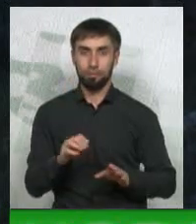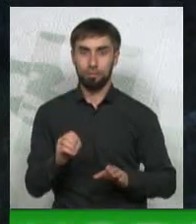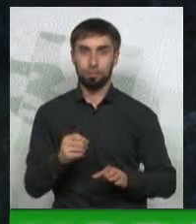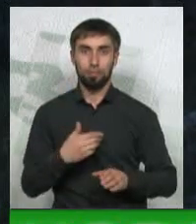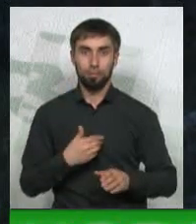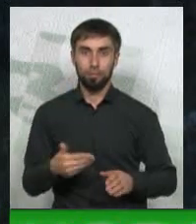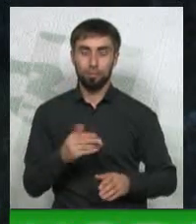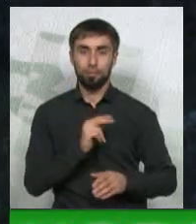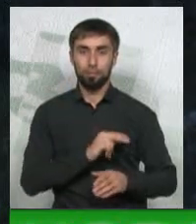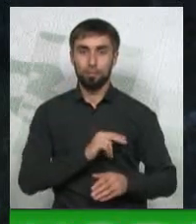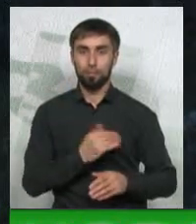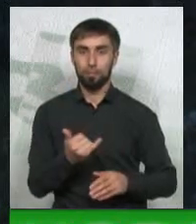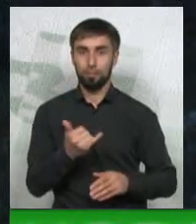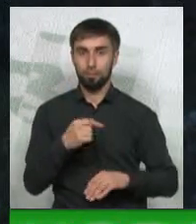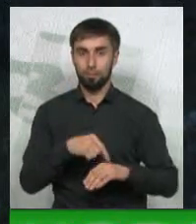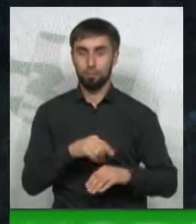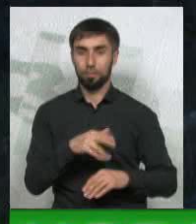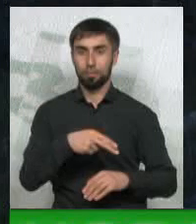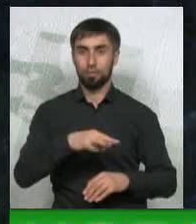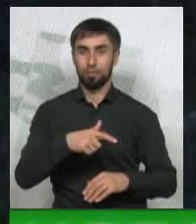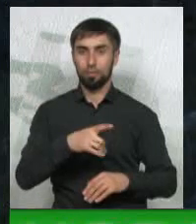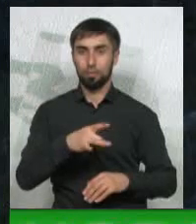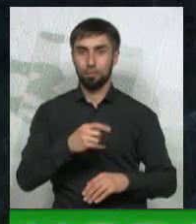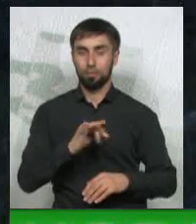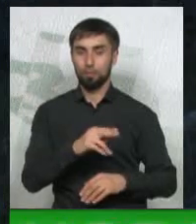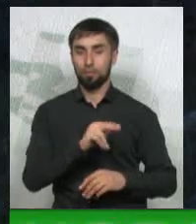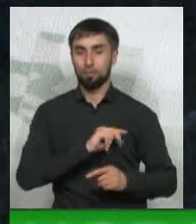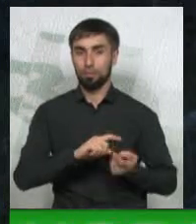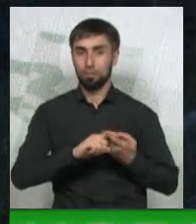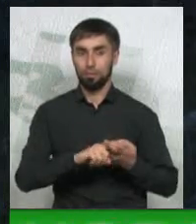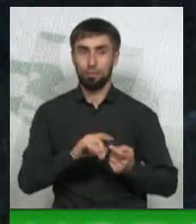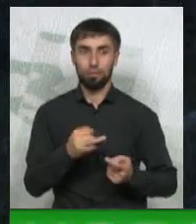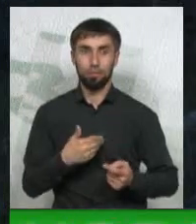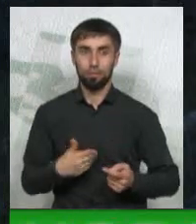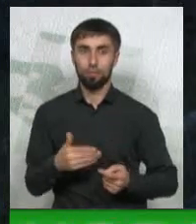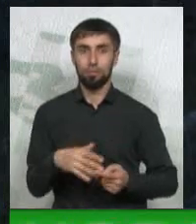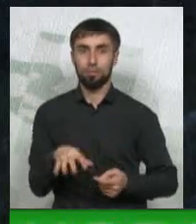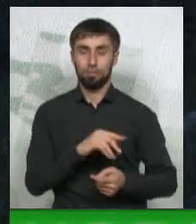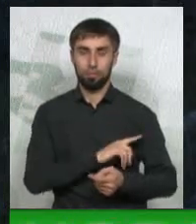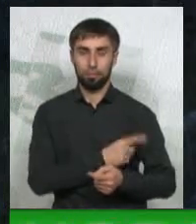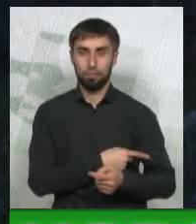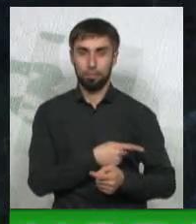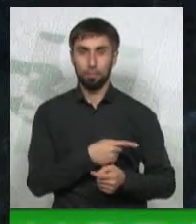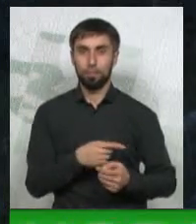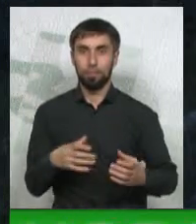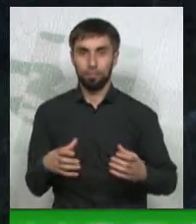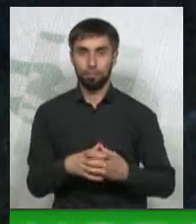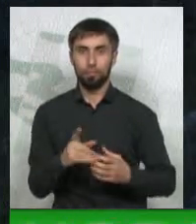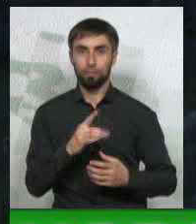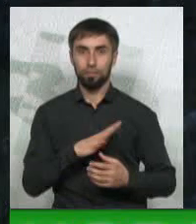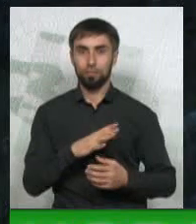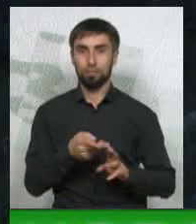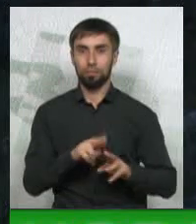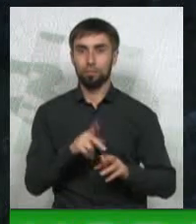мы работаем сейчас в данный момент с пограничниками. Мы все силы сложим, чтобы